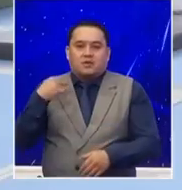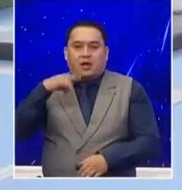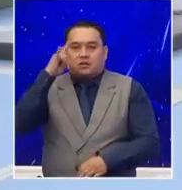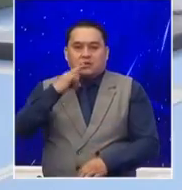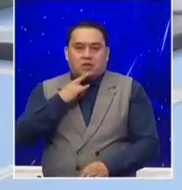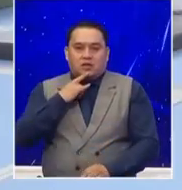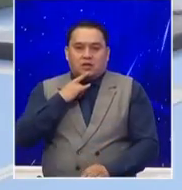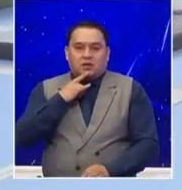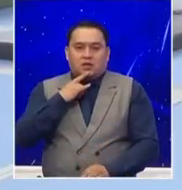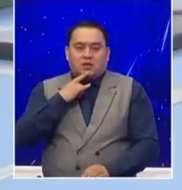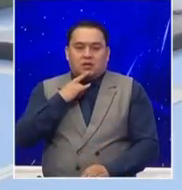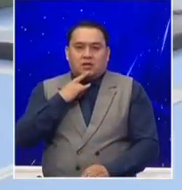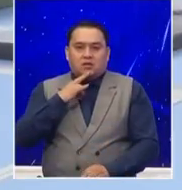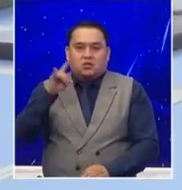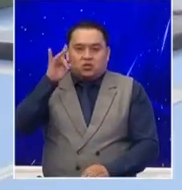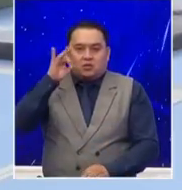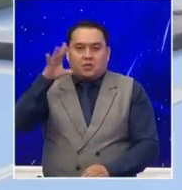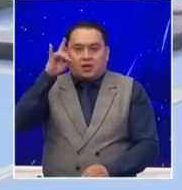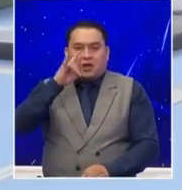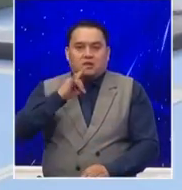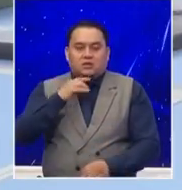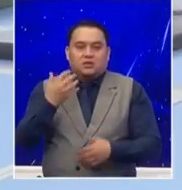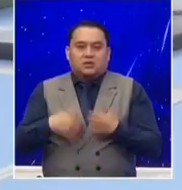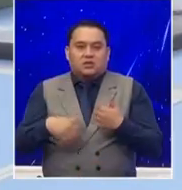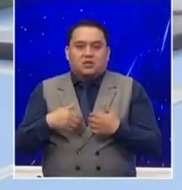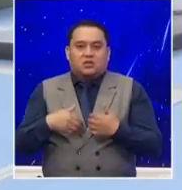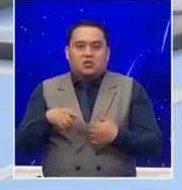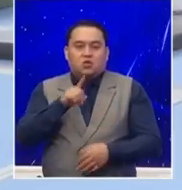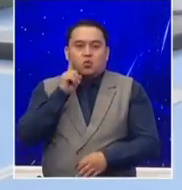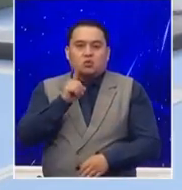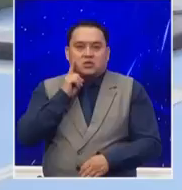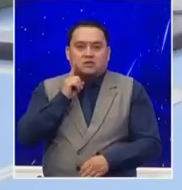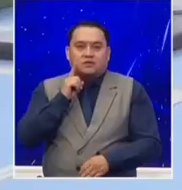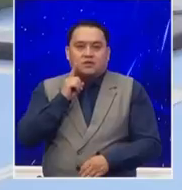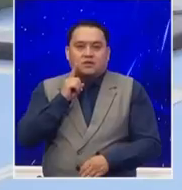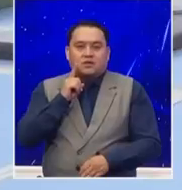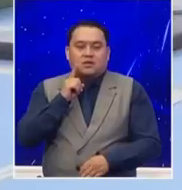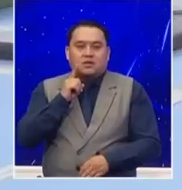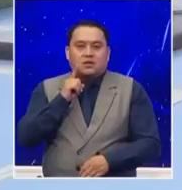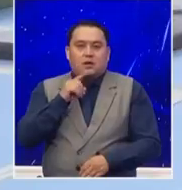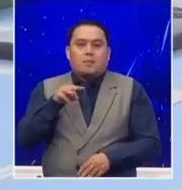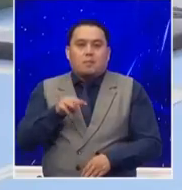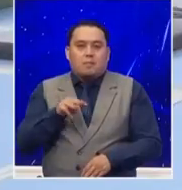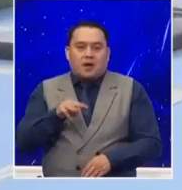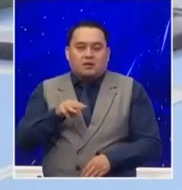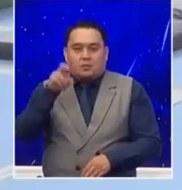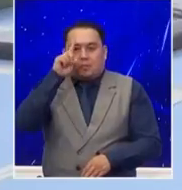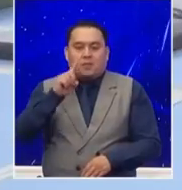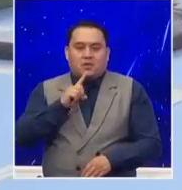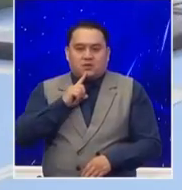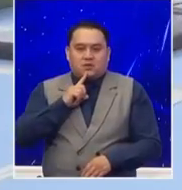Казахстан. Потом чемпионат Казахстана среди дюша и дюшор в марте, в конце марта это